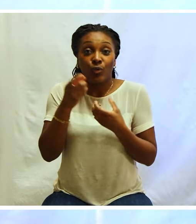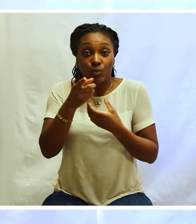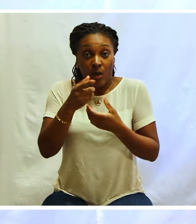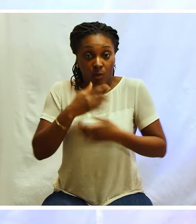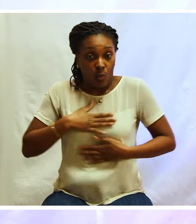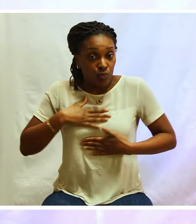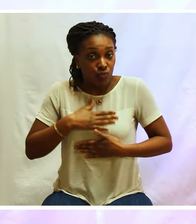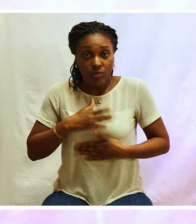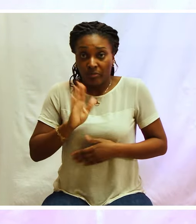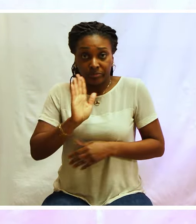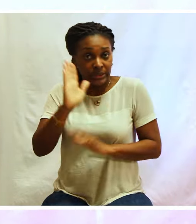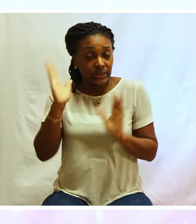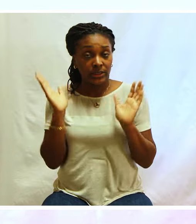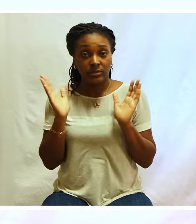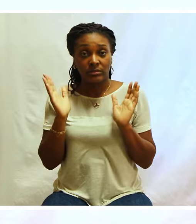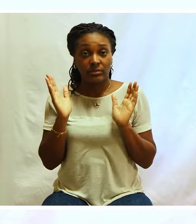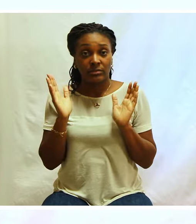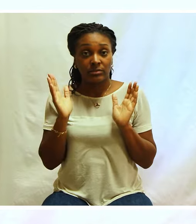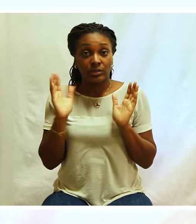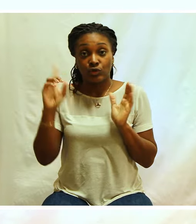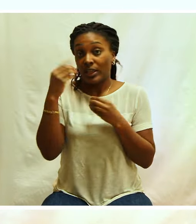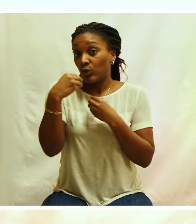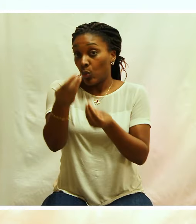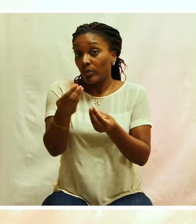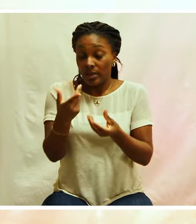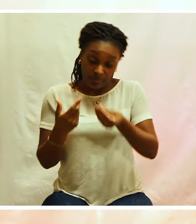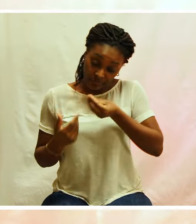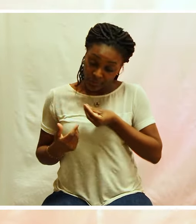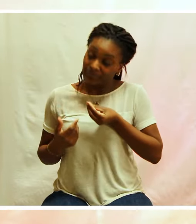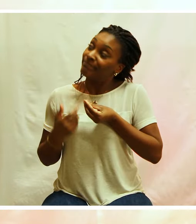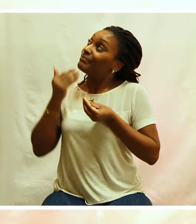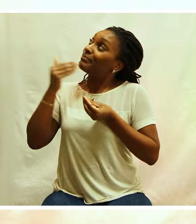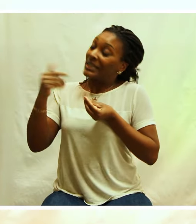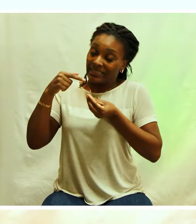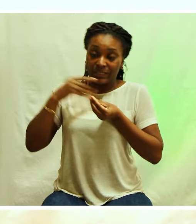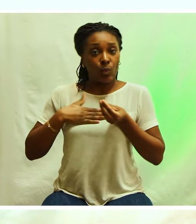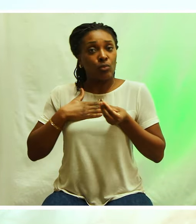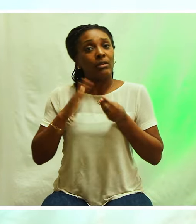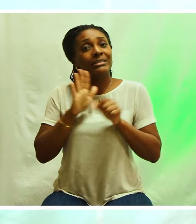d'apprécier qui tu es en lui, ce qu'il a fait de toi.